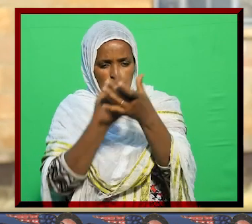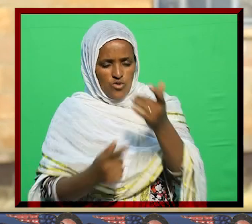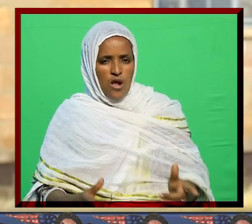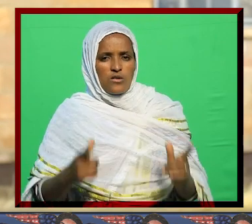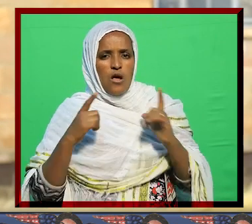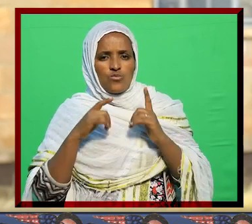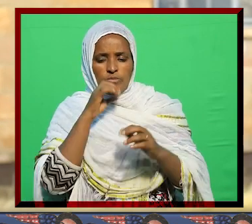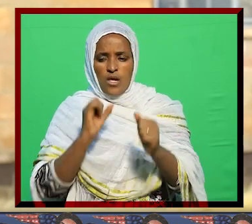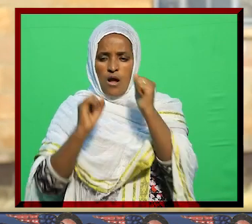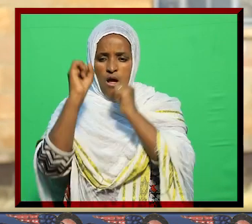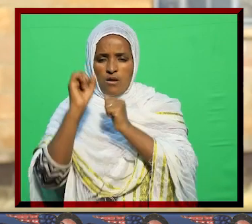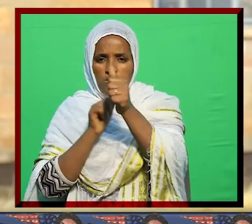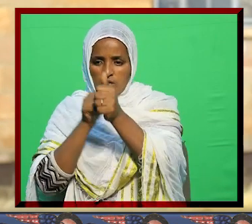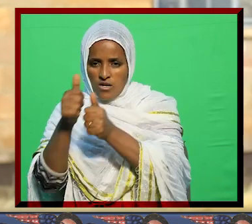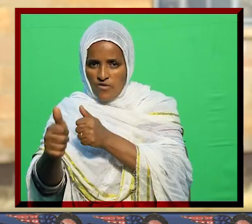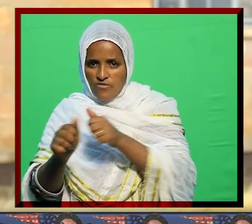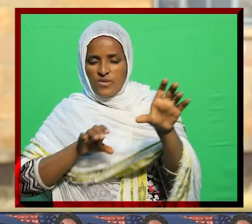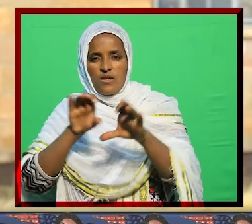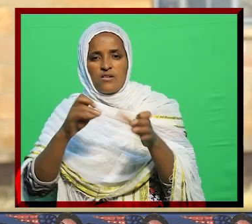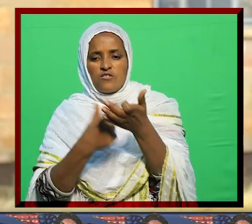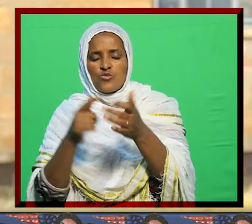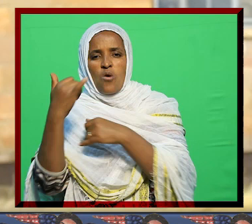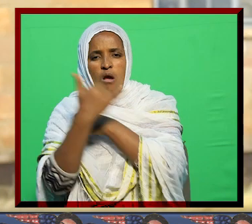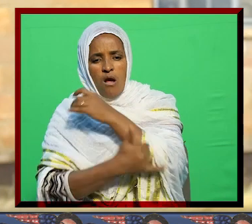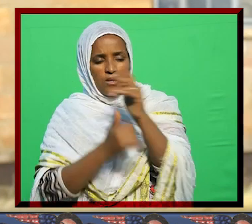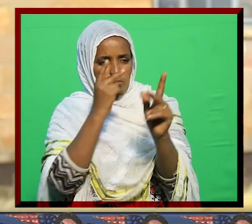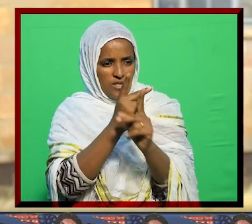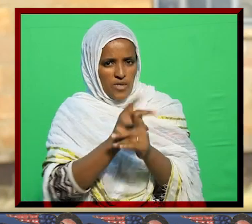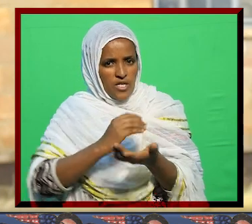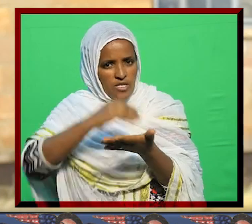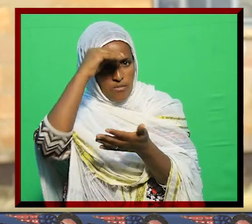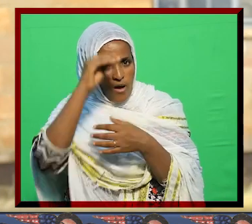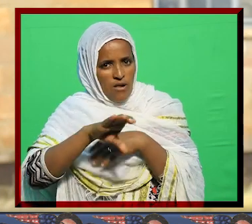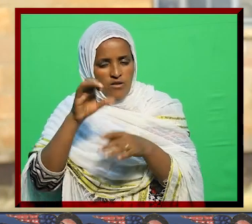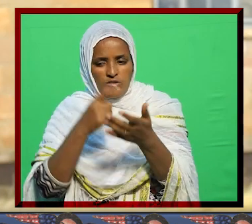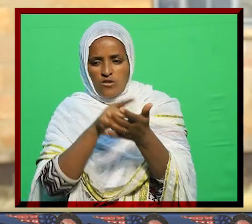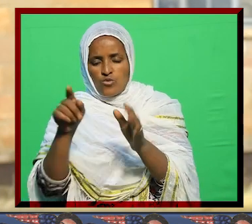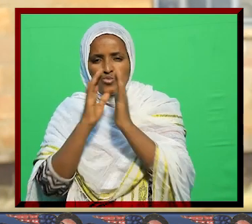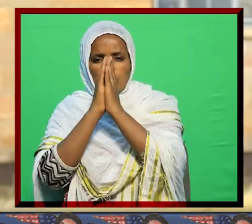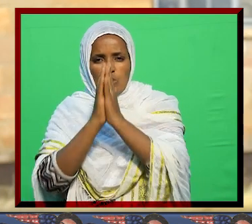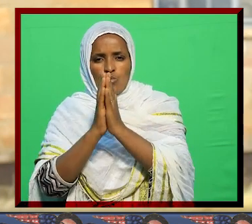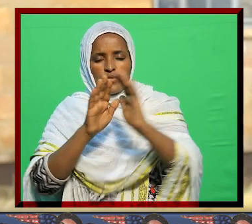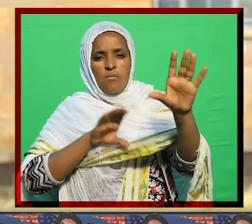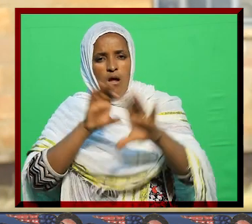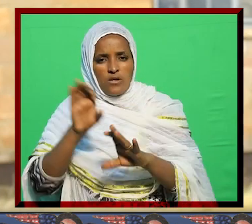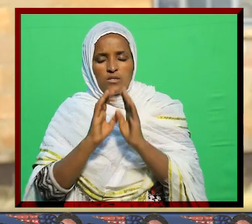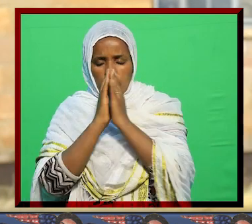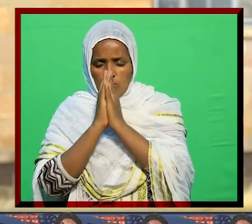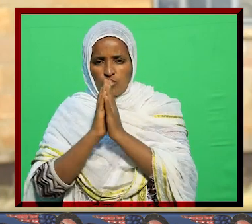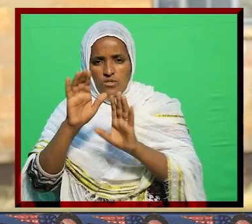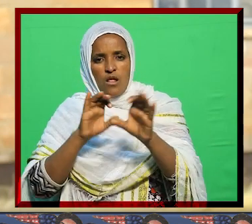ብቻ እንዳንኖርበት ተጋድለ እንድናልፍበት ያደርገናል። እንደነሱ ሀገር መጠበቅ እንድንማር ያደርገናል። እንደነሱ ጸሎታዊ